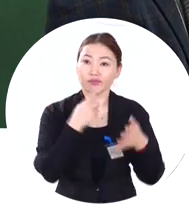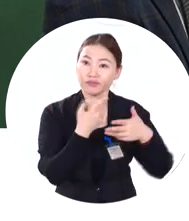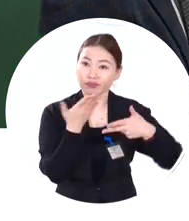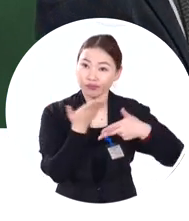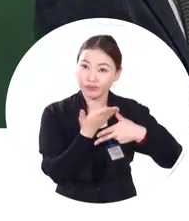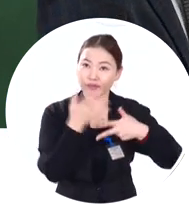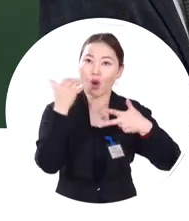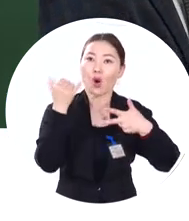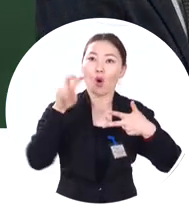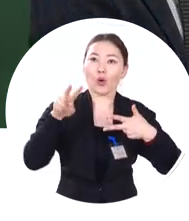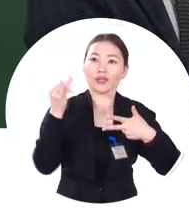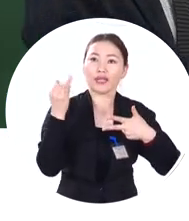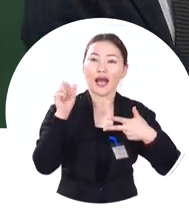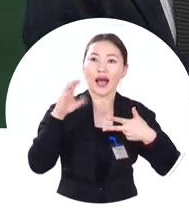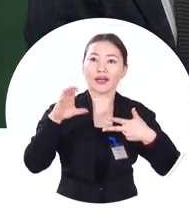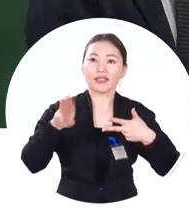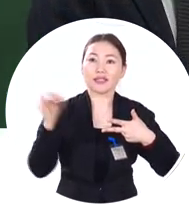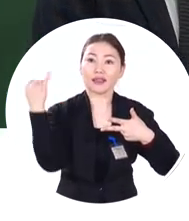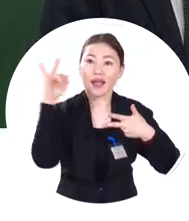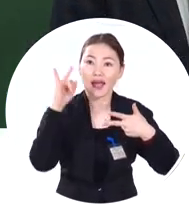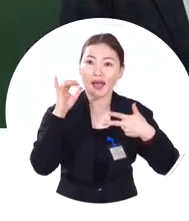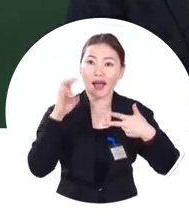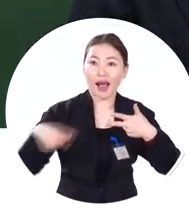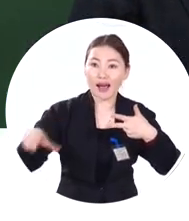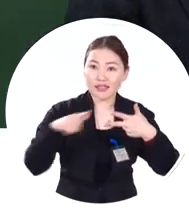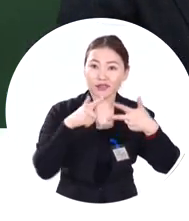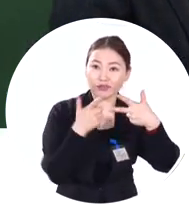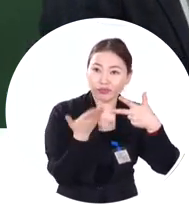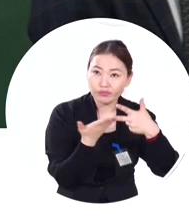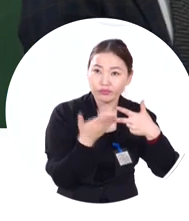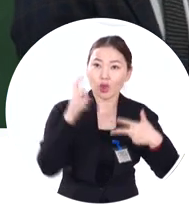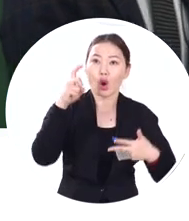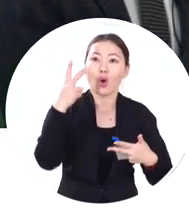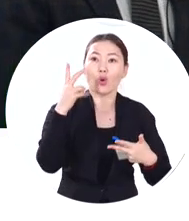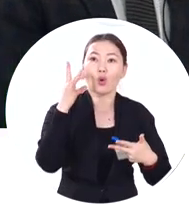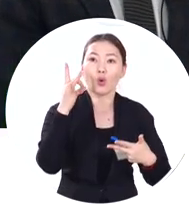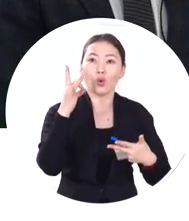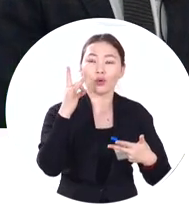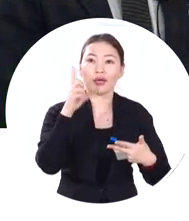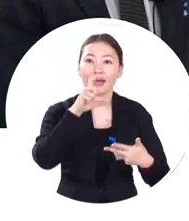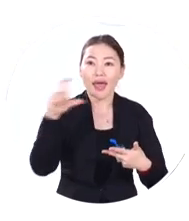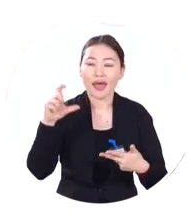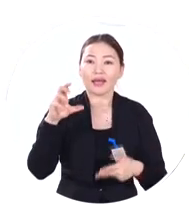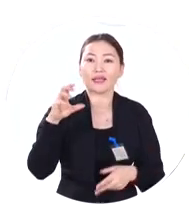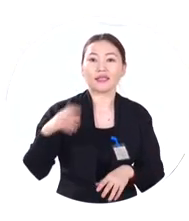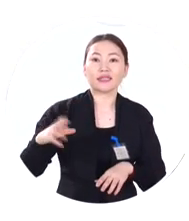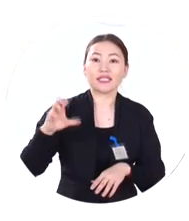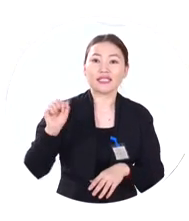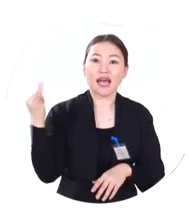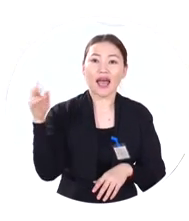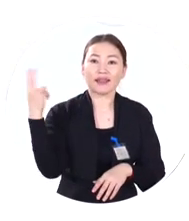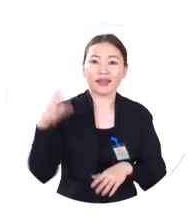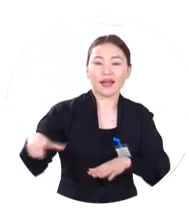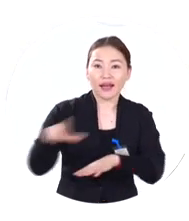гэсэн одоо гурван Монгол дахь гурван төвөөр дамжуулан Монгол оронд өөрсдийн бодлого үйл ажиллагаа хэрэгжүүлж ирсэн байна. За энэ